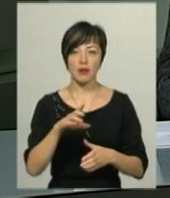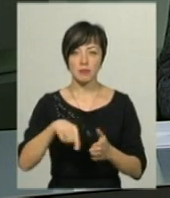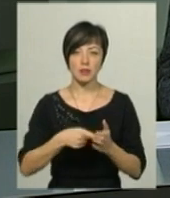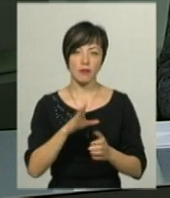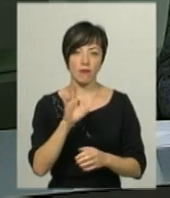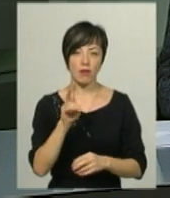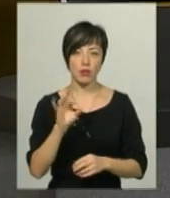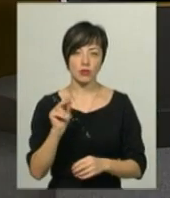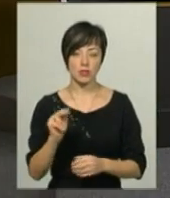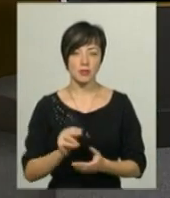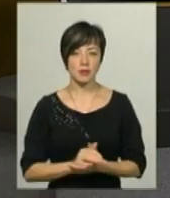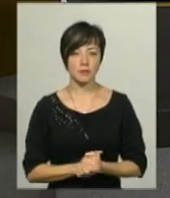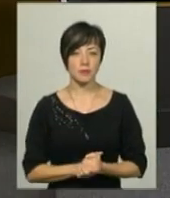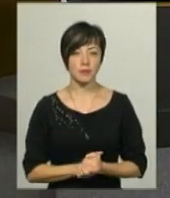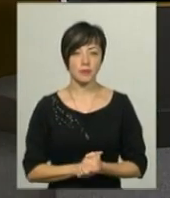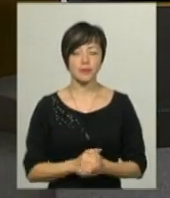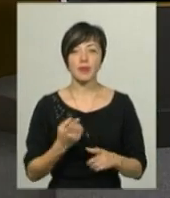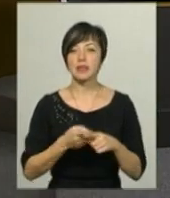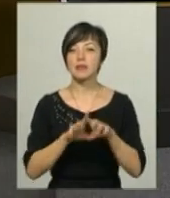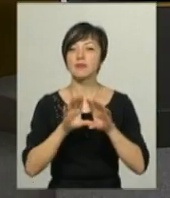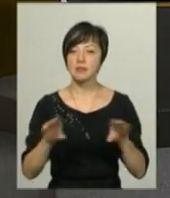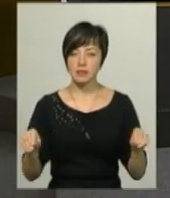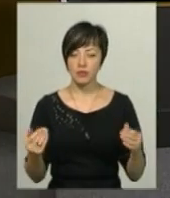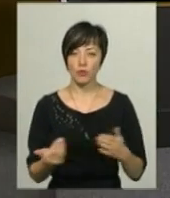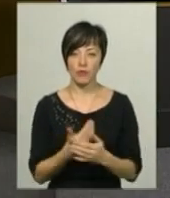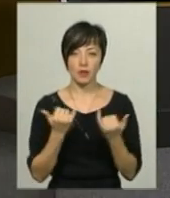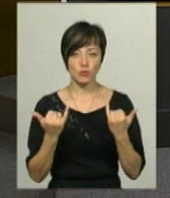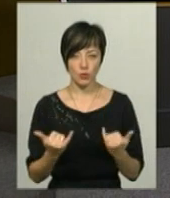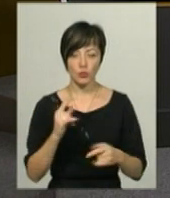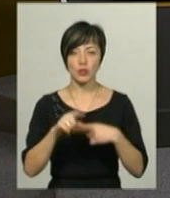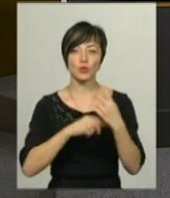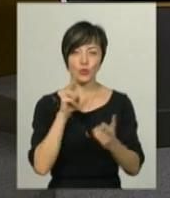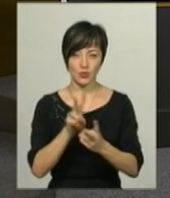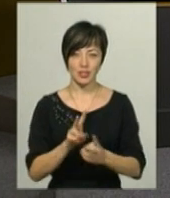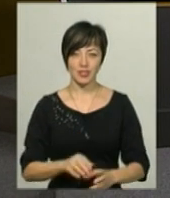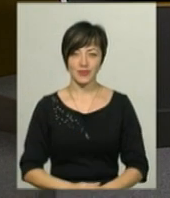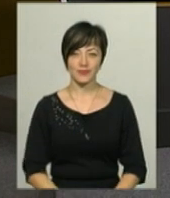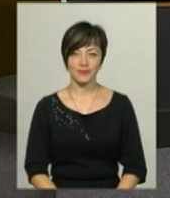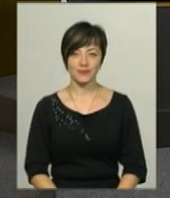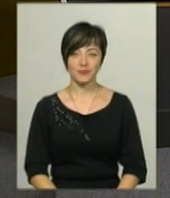Волочиська. Наразі це всі новини на сьогодні. До побачення!